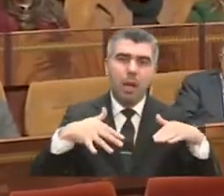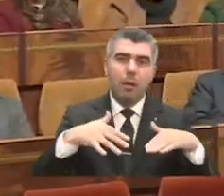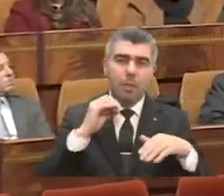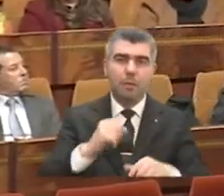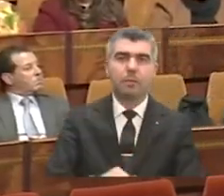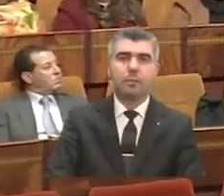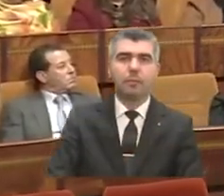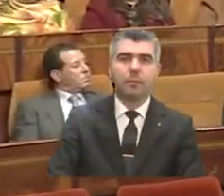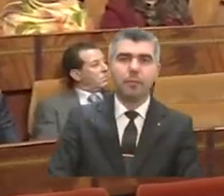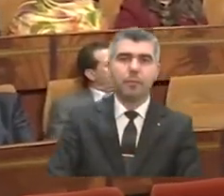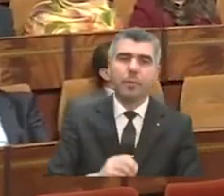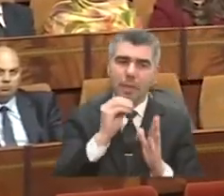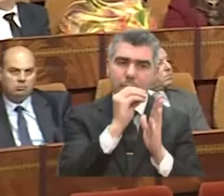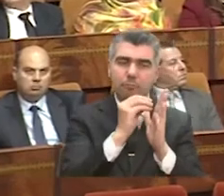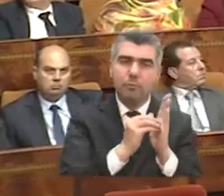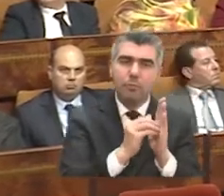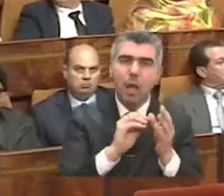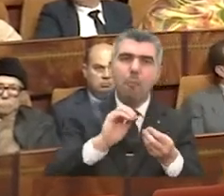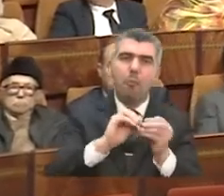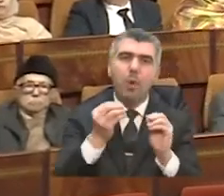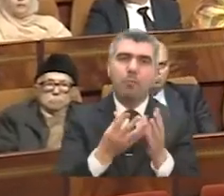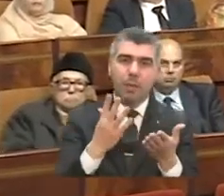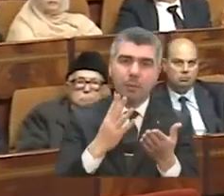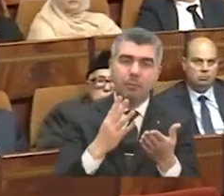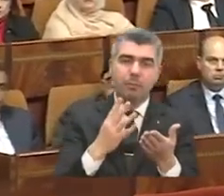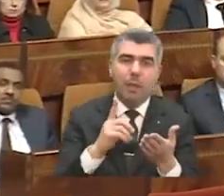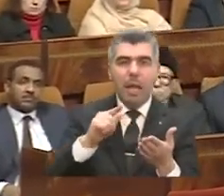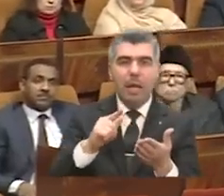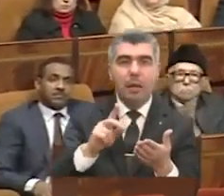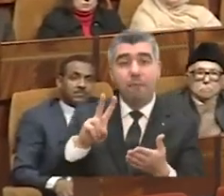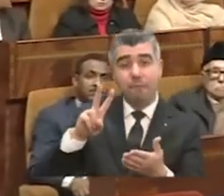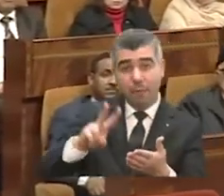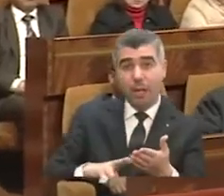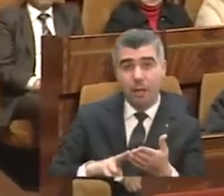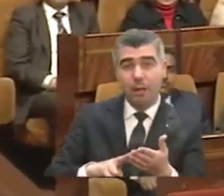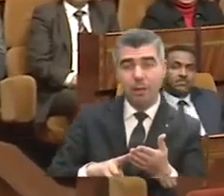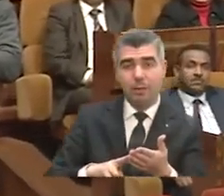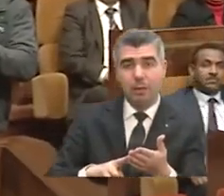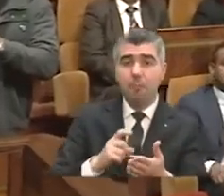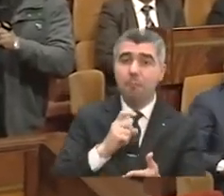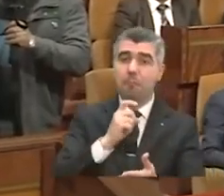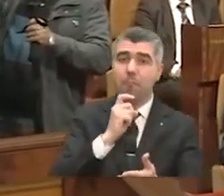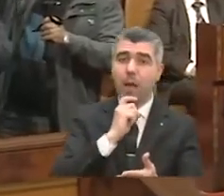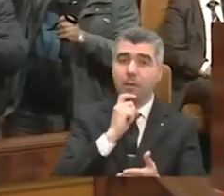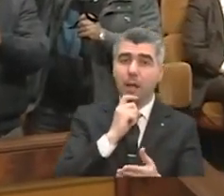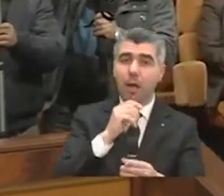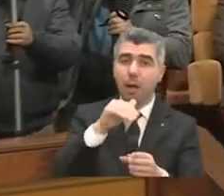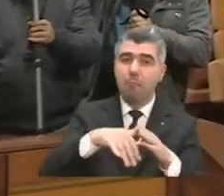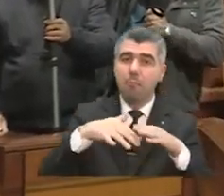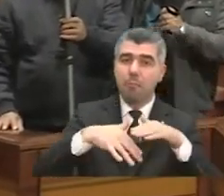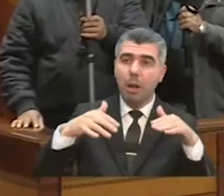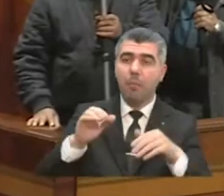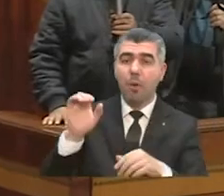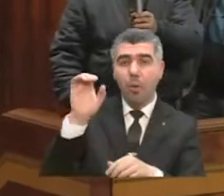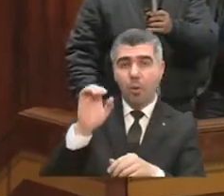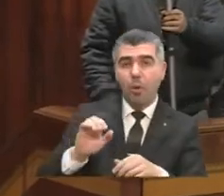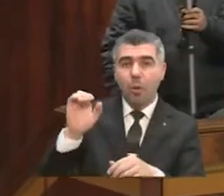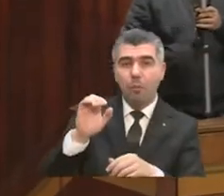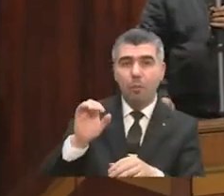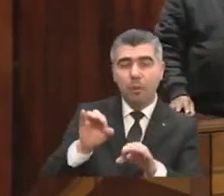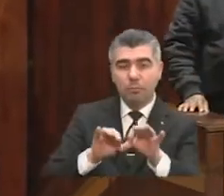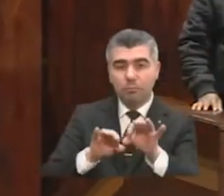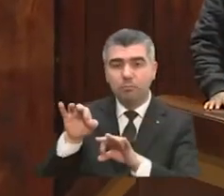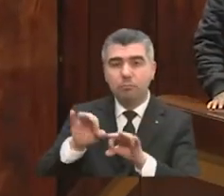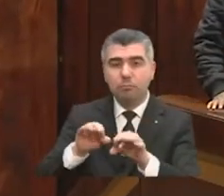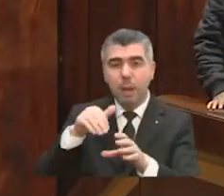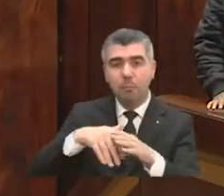évidemment de cette résolution. La question de la confiance commence à se poser. Est-ce que le